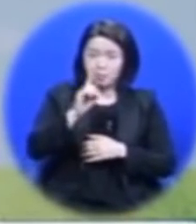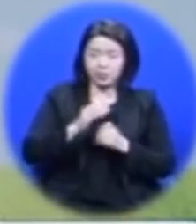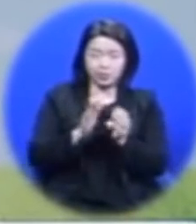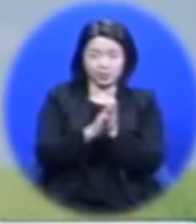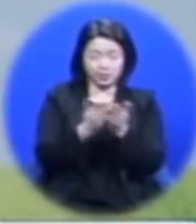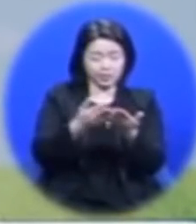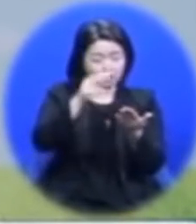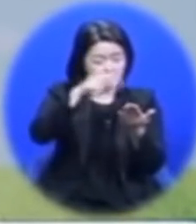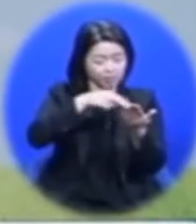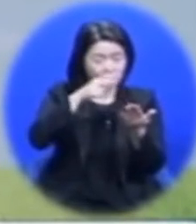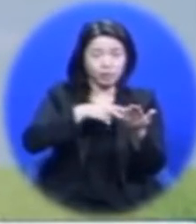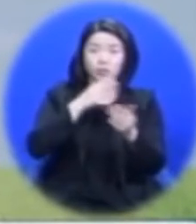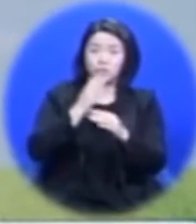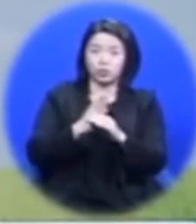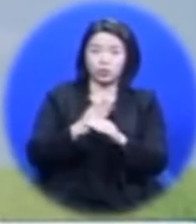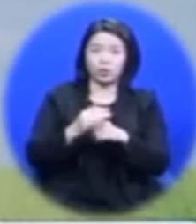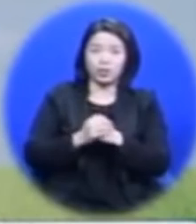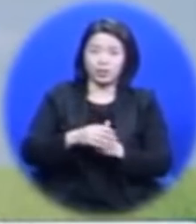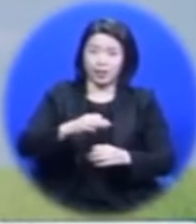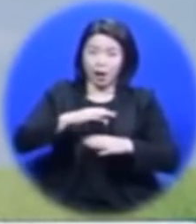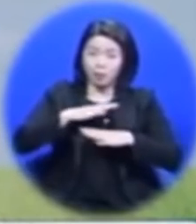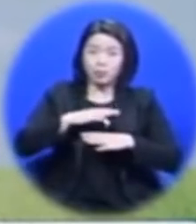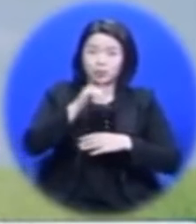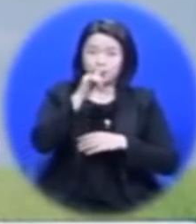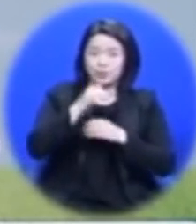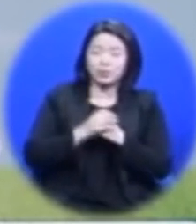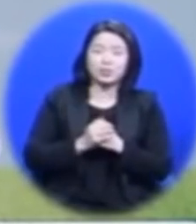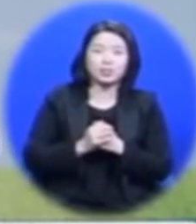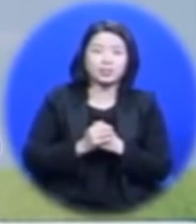책을 보다가 깜짝 놀랐대요.